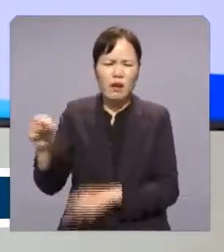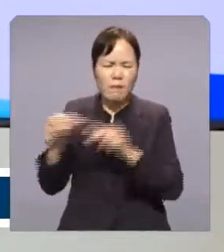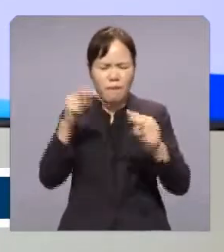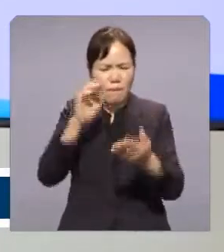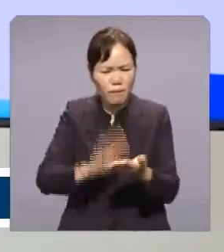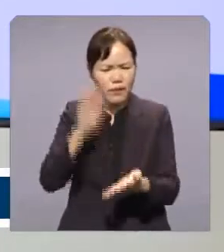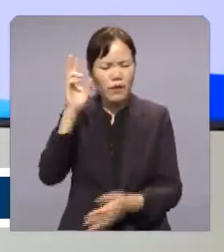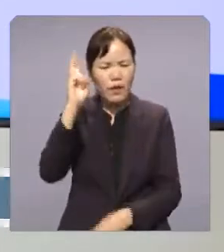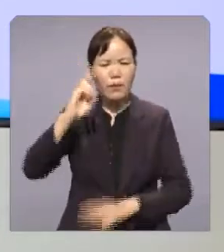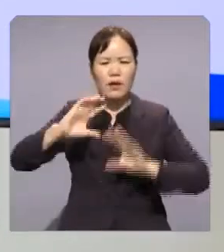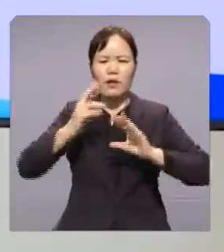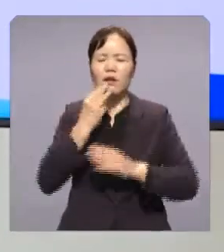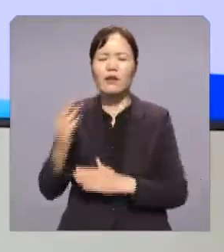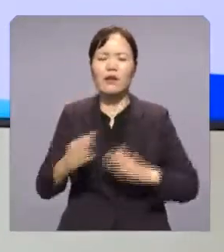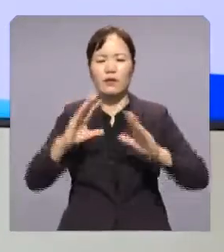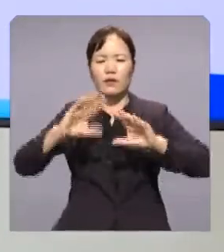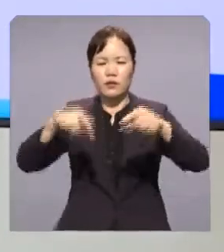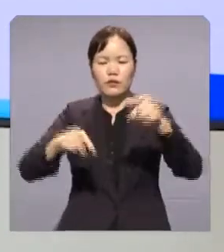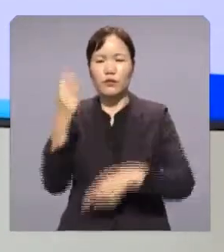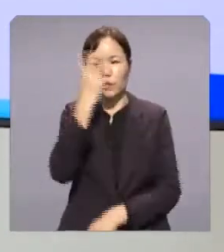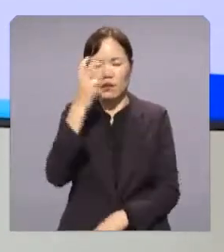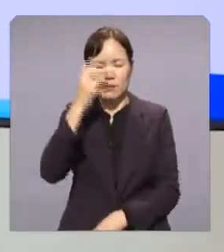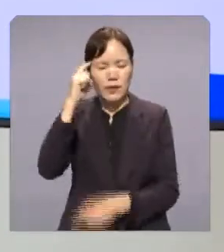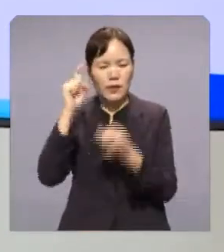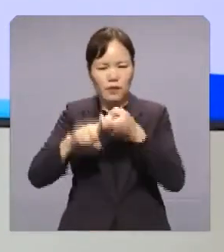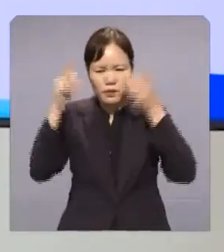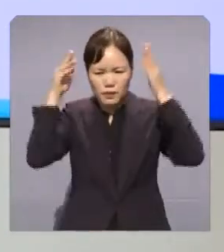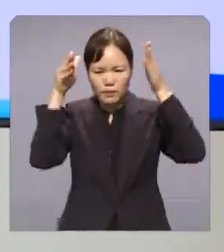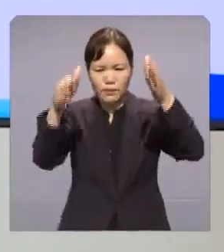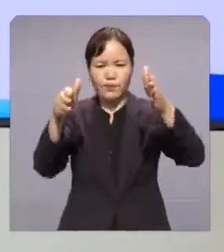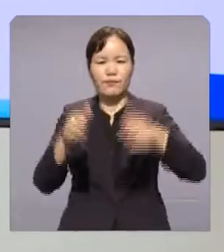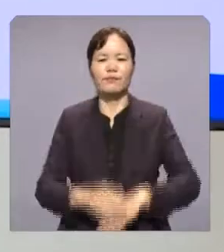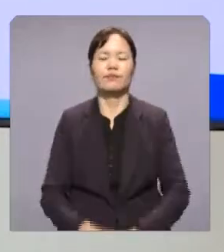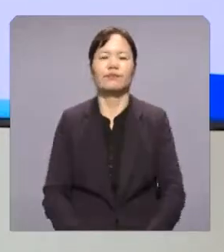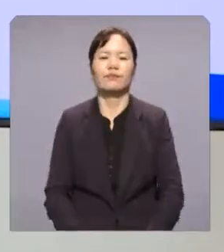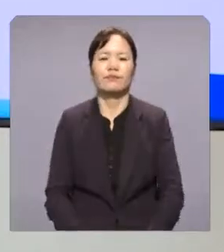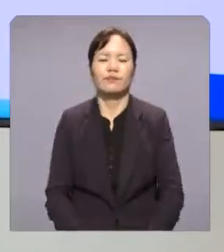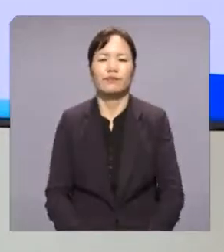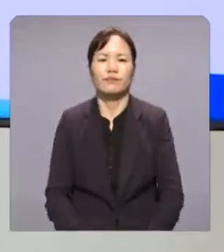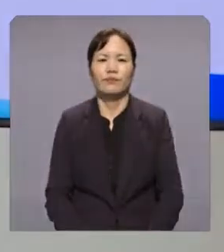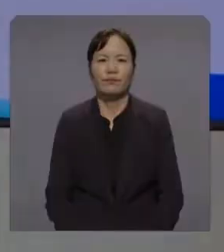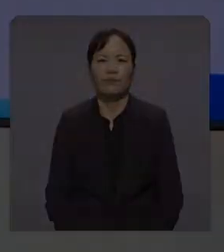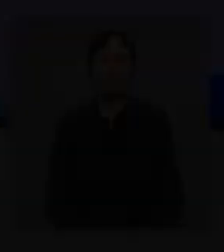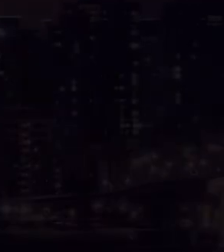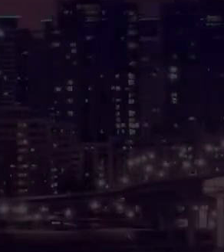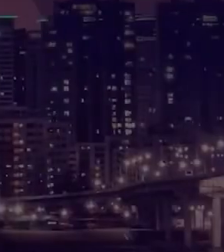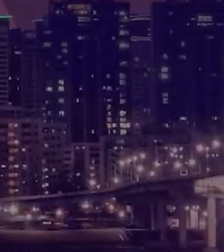예상되는 경기도 국정감사에 관심이 쏠리고 있습니다. OBS 뉴스 김대영입니다.